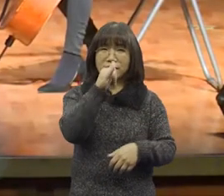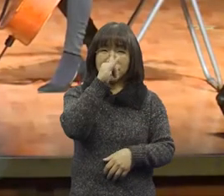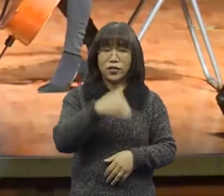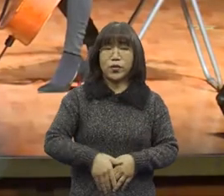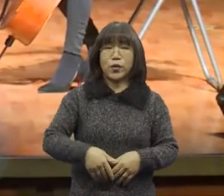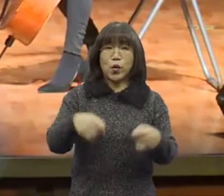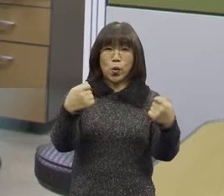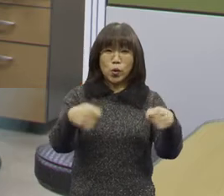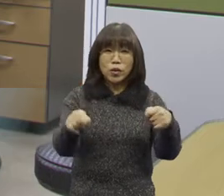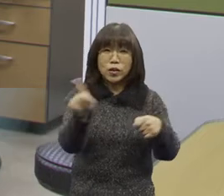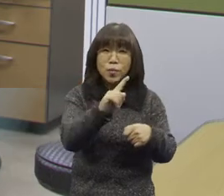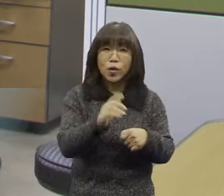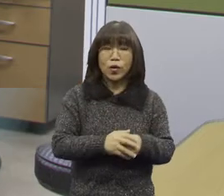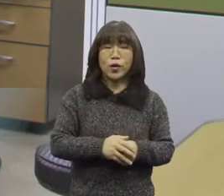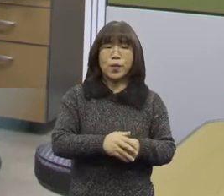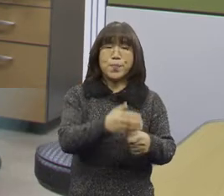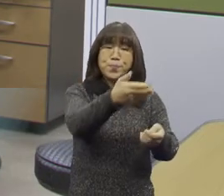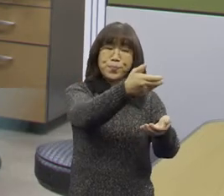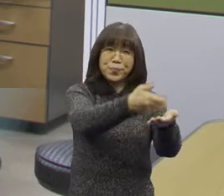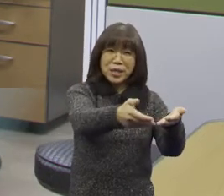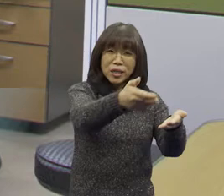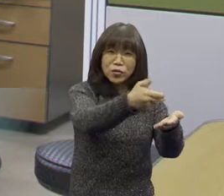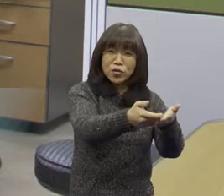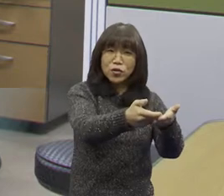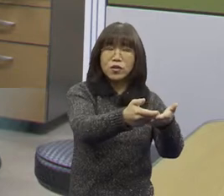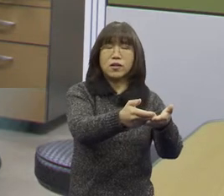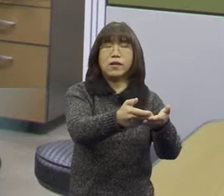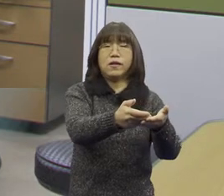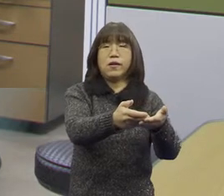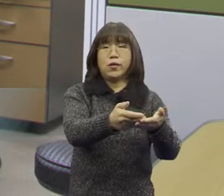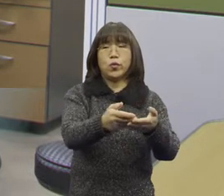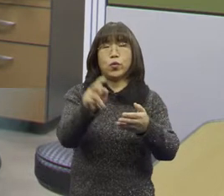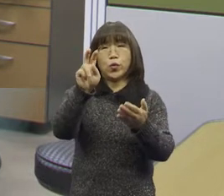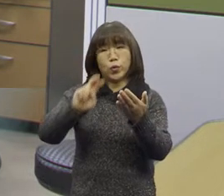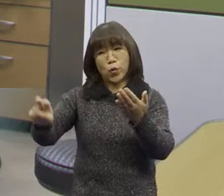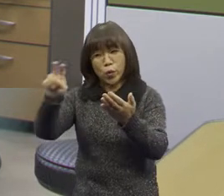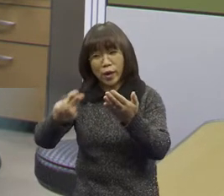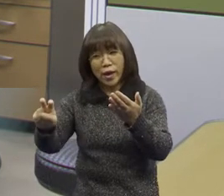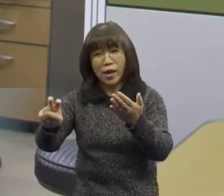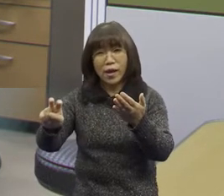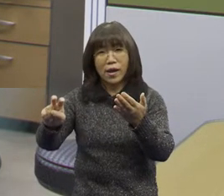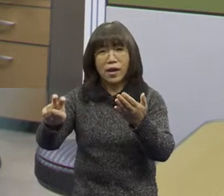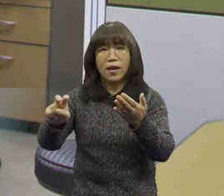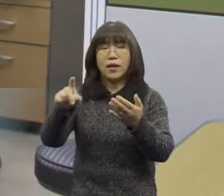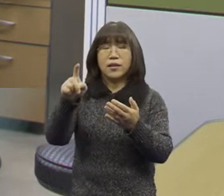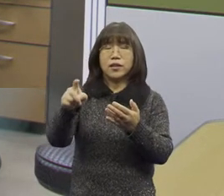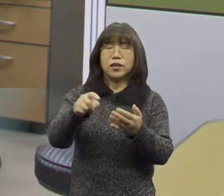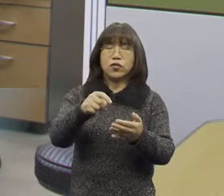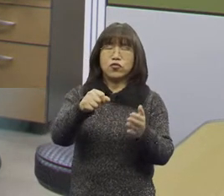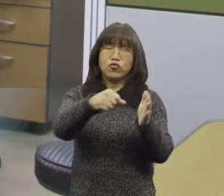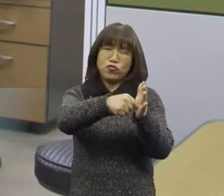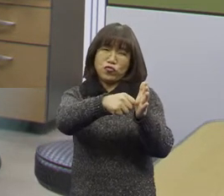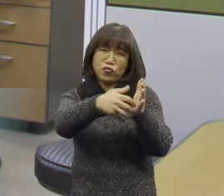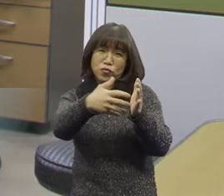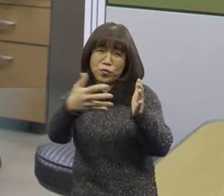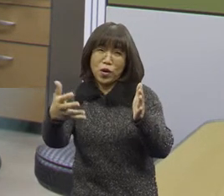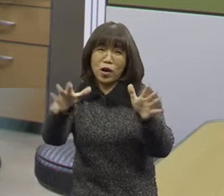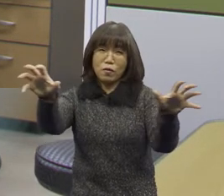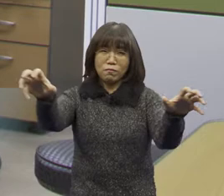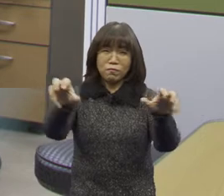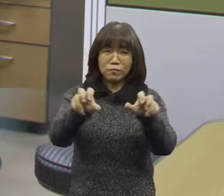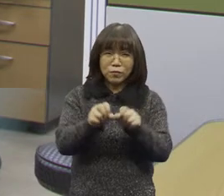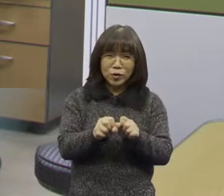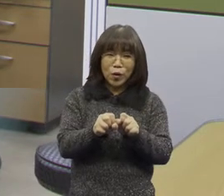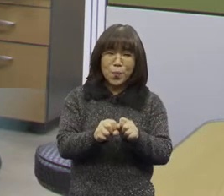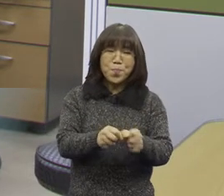생중계됩니다. 콘서트는 낭만주의 미술의 흐름을 돌아보며 쇼팽, 베토벤의 작품 공연을